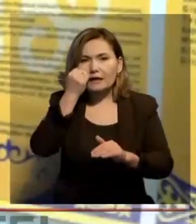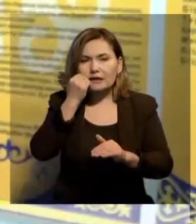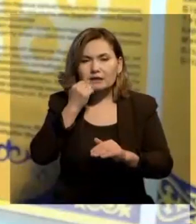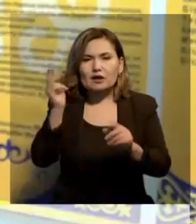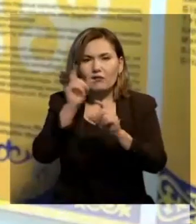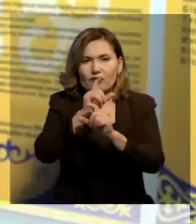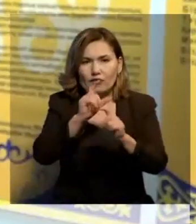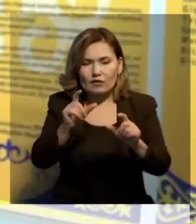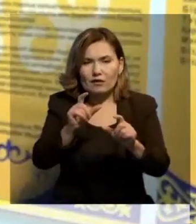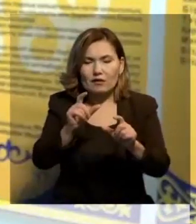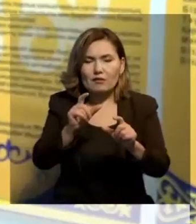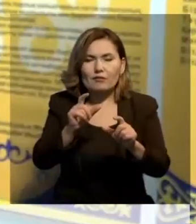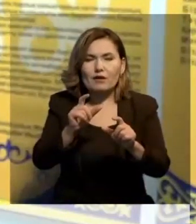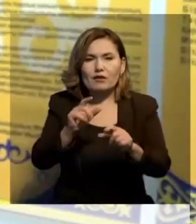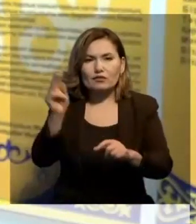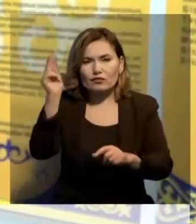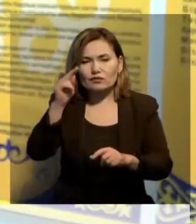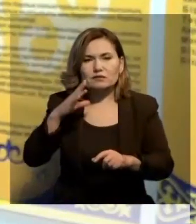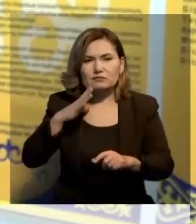ғимаратта білім алып келді.